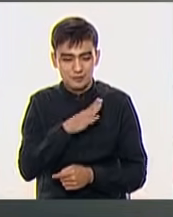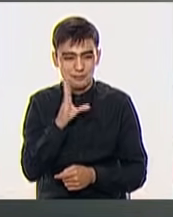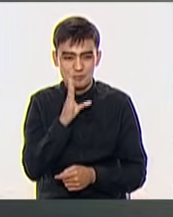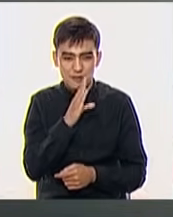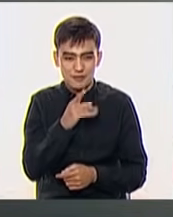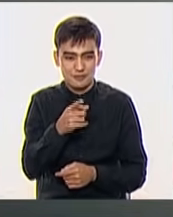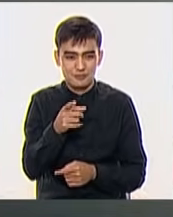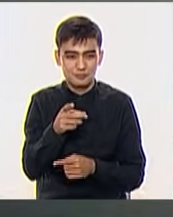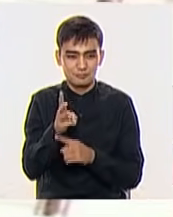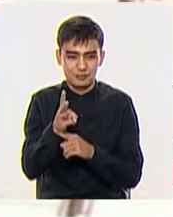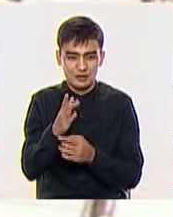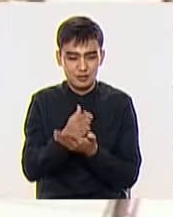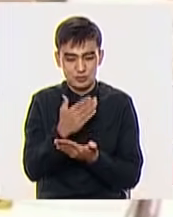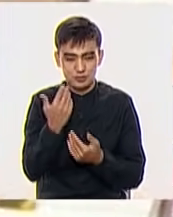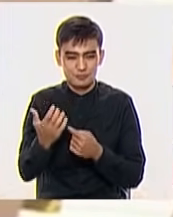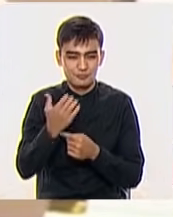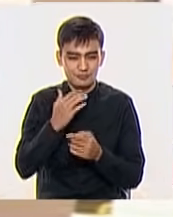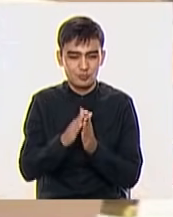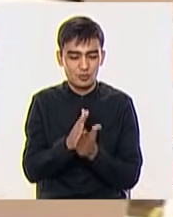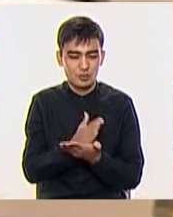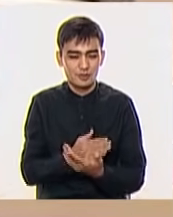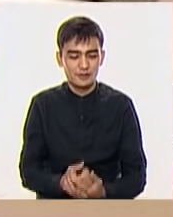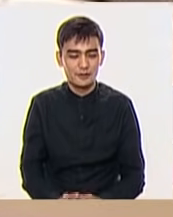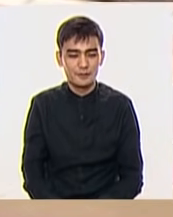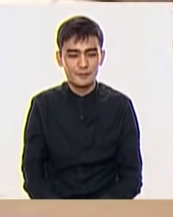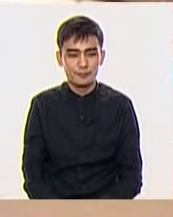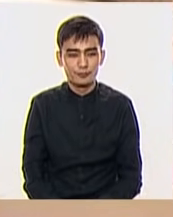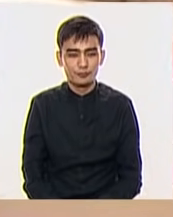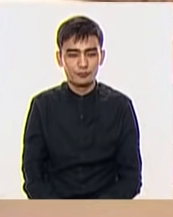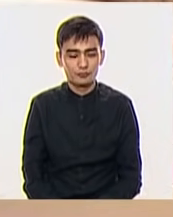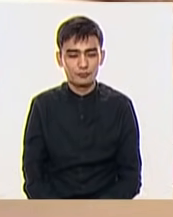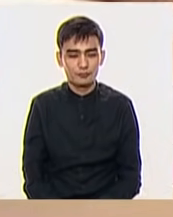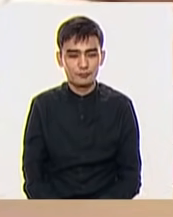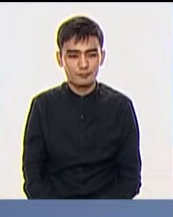предоставить ей эти кадры. Ардак Камал, Информбюро, Алматы.